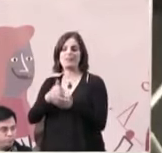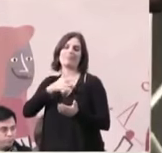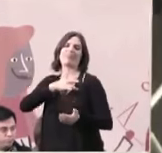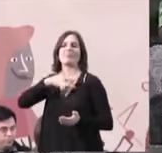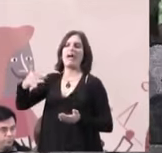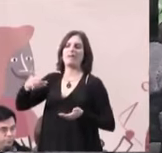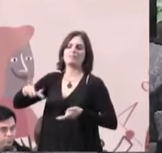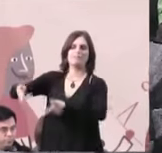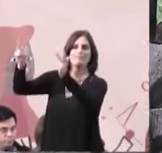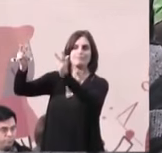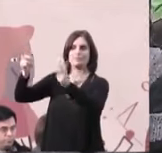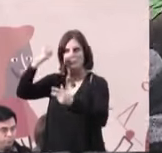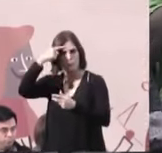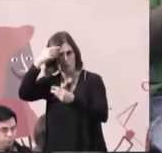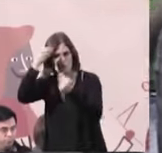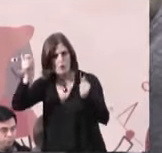oblidem.